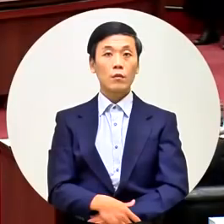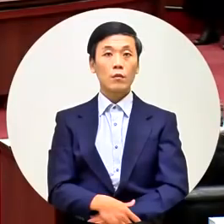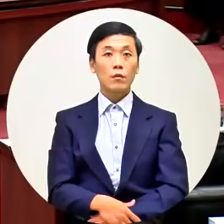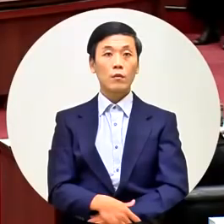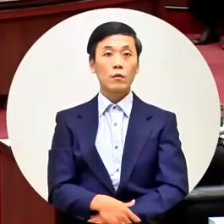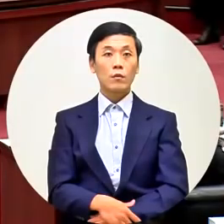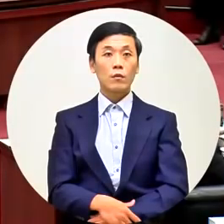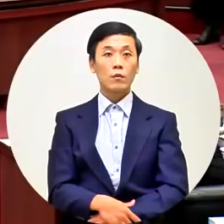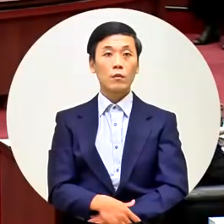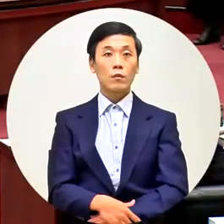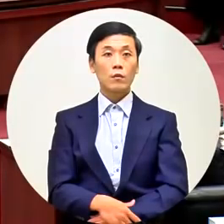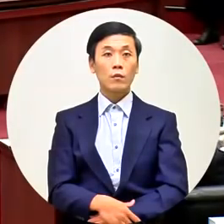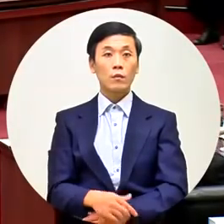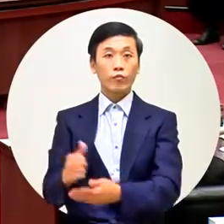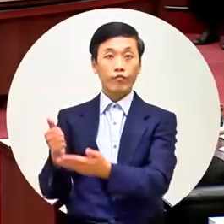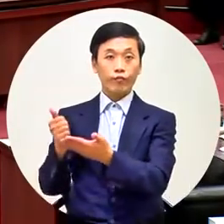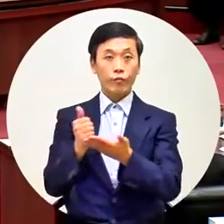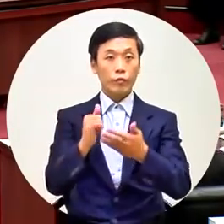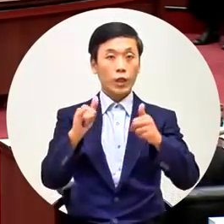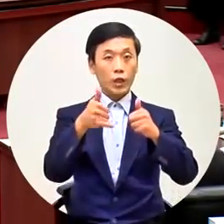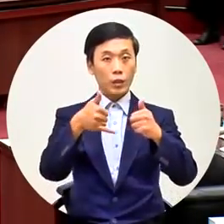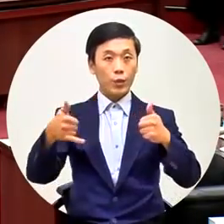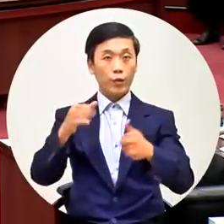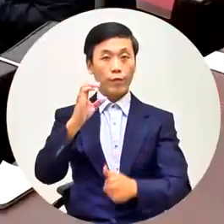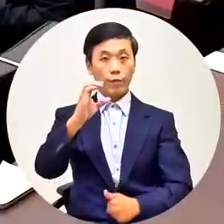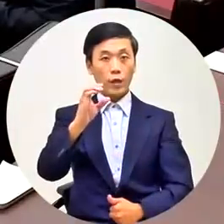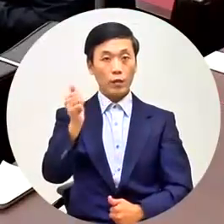请方信渊议员领取选票。